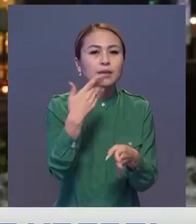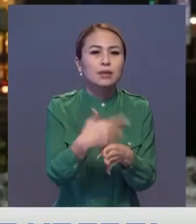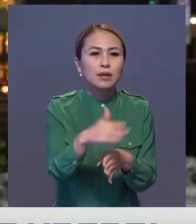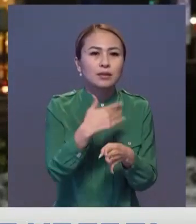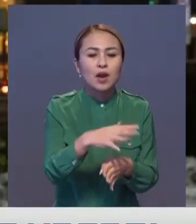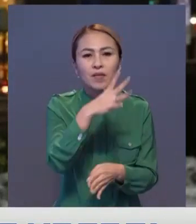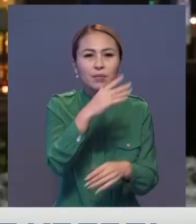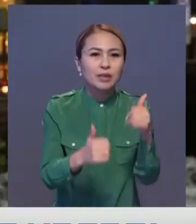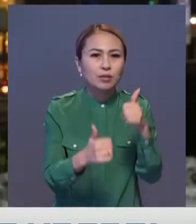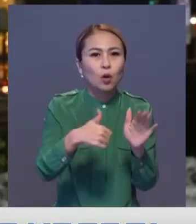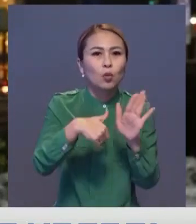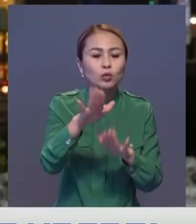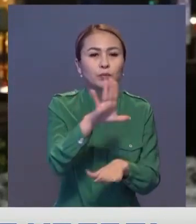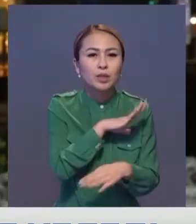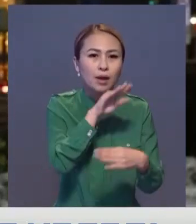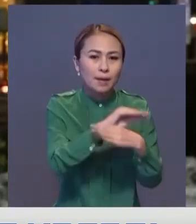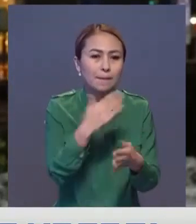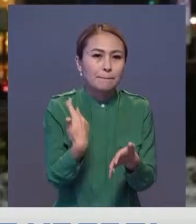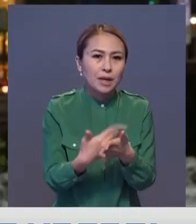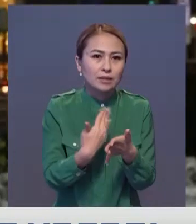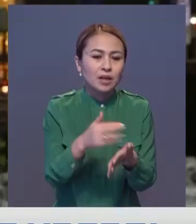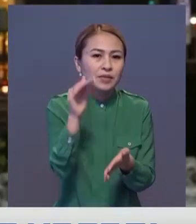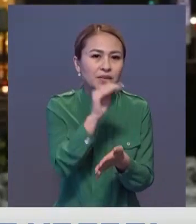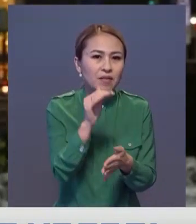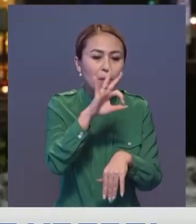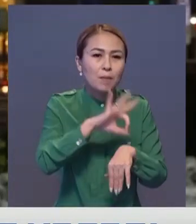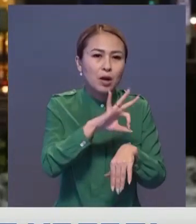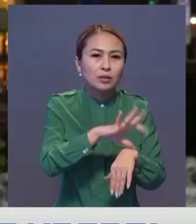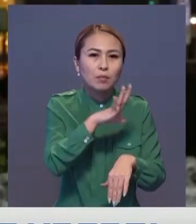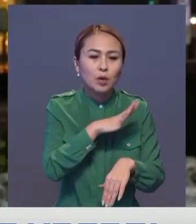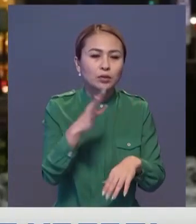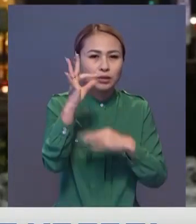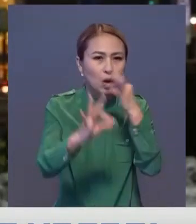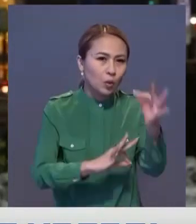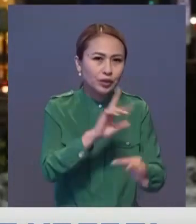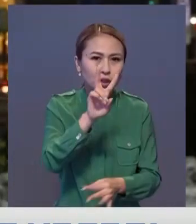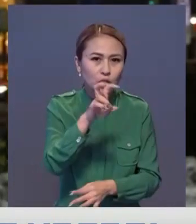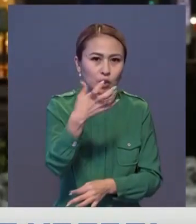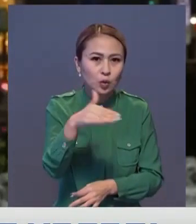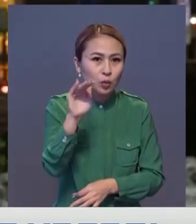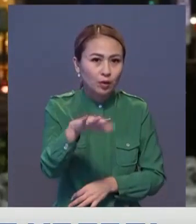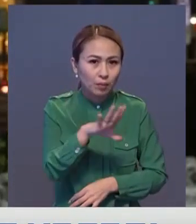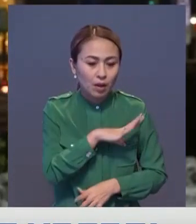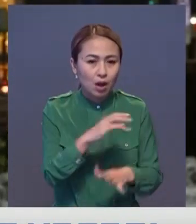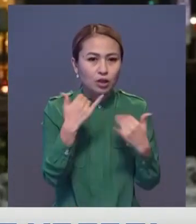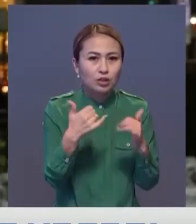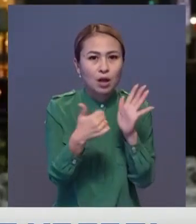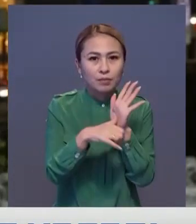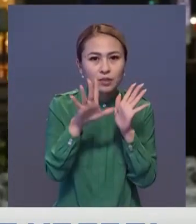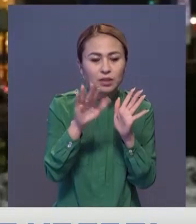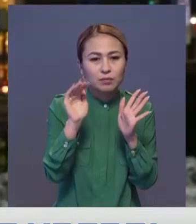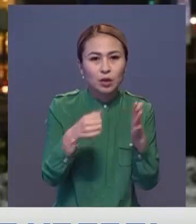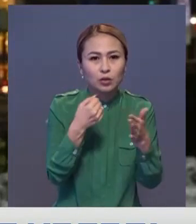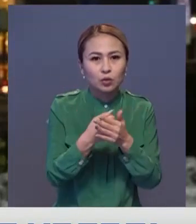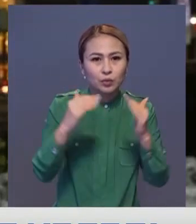салыстырғанда айтарлықтай жақсарды. Мәселен, ақпанда COVID-пен ауырғандардың саны тәулігіне 250 мыңға дейін жетсе, қазір 65 мыңға дейін